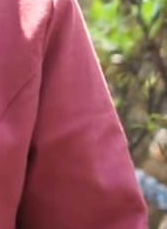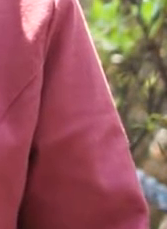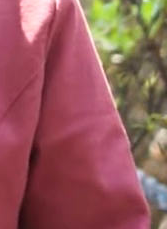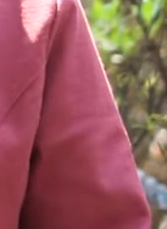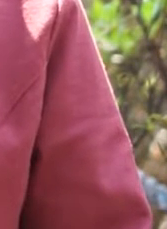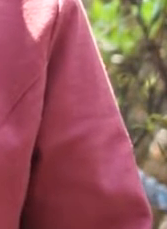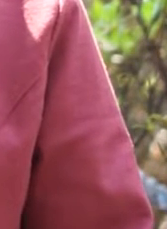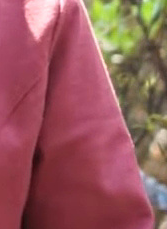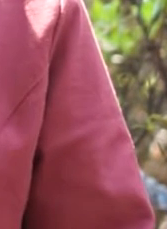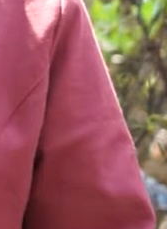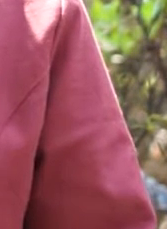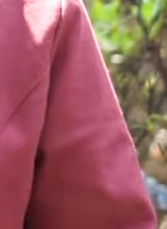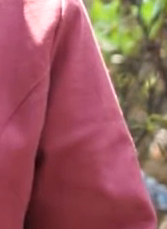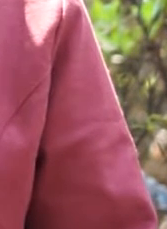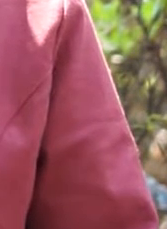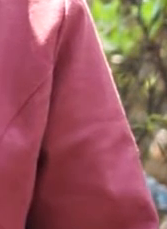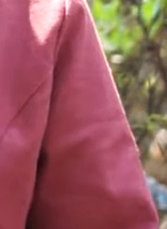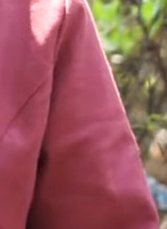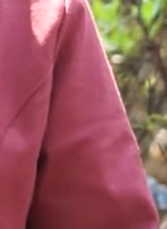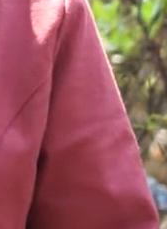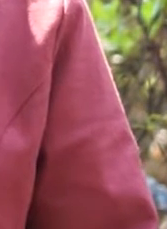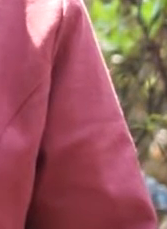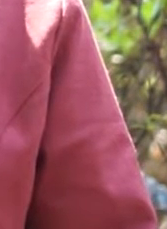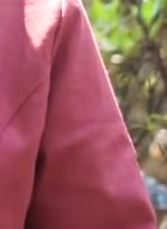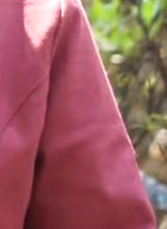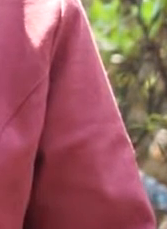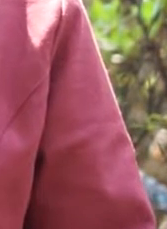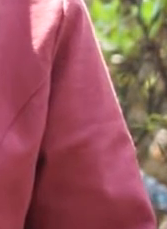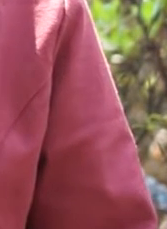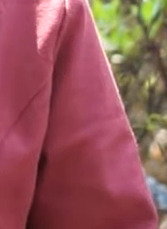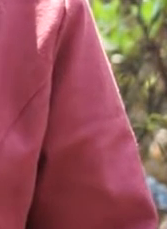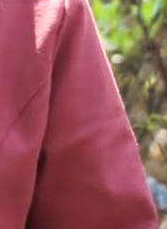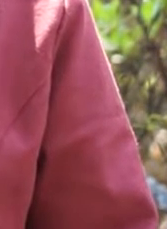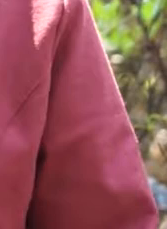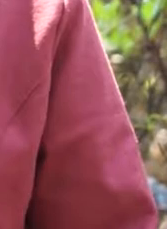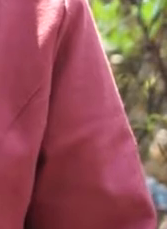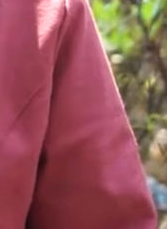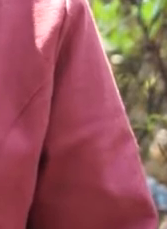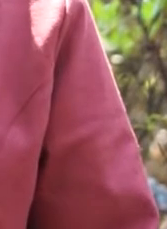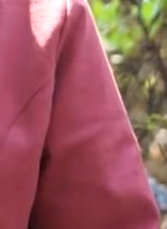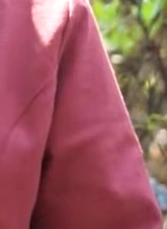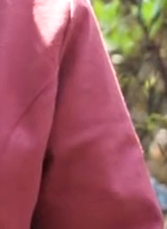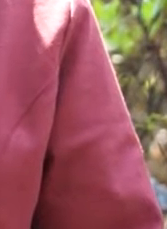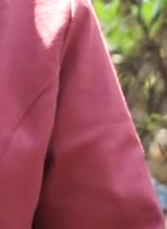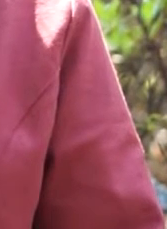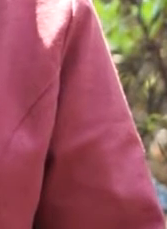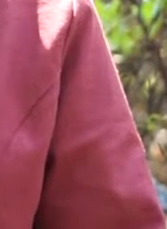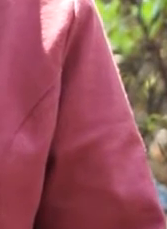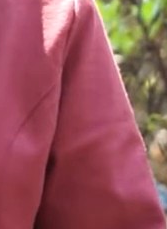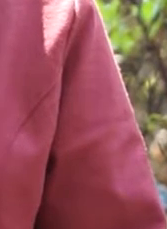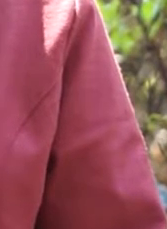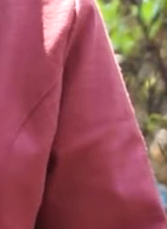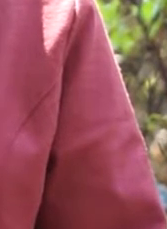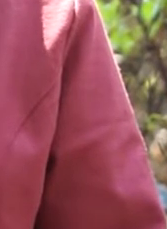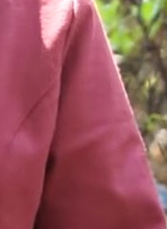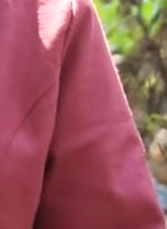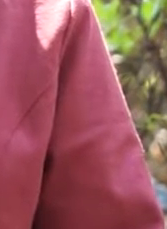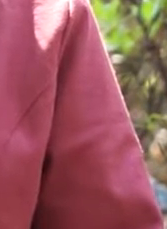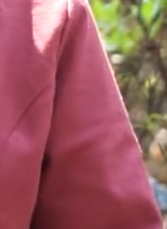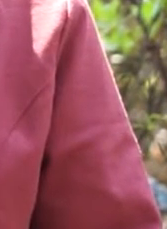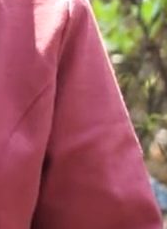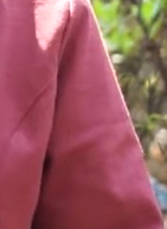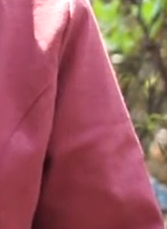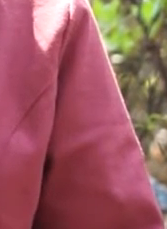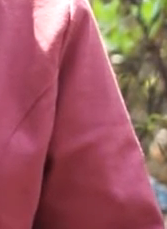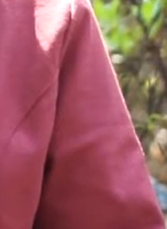강서구가 위기 상황에 놓인 청소년들을 돕기 위해 다양한 사업을 펼치고 있는데요. 가출 청소년들의 울타리가 되어줄